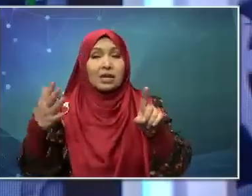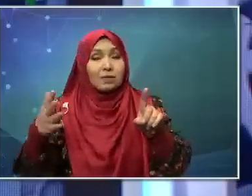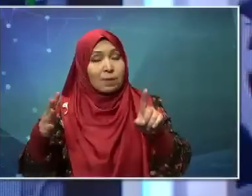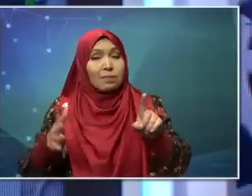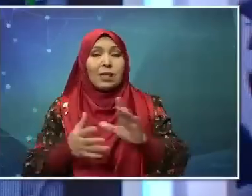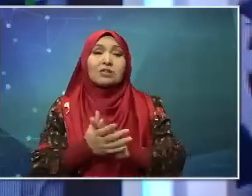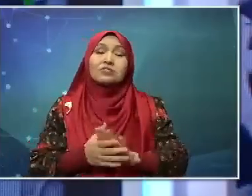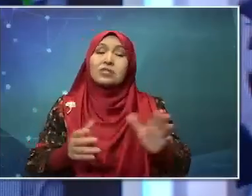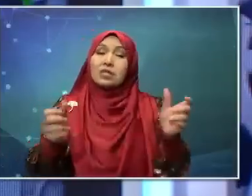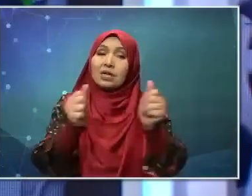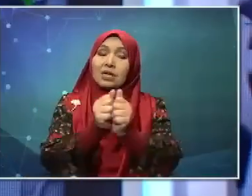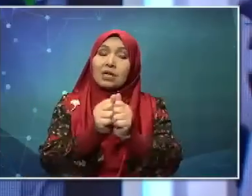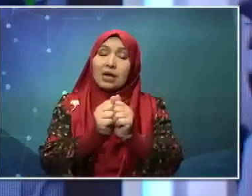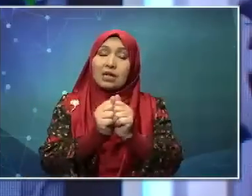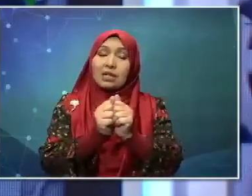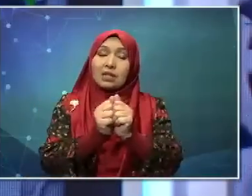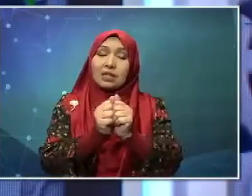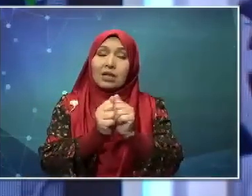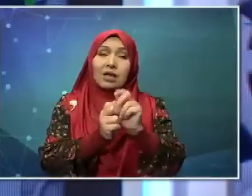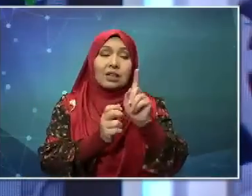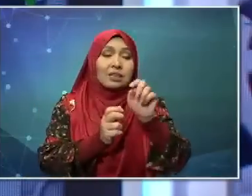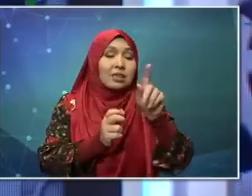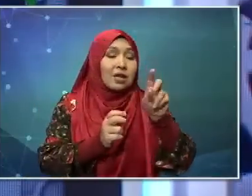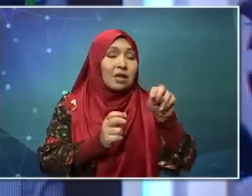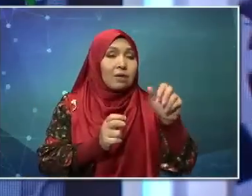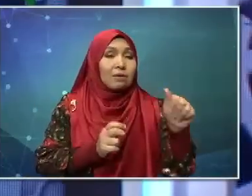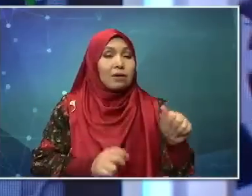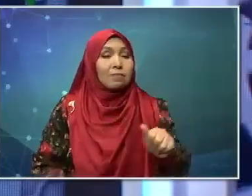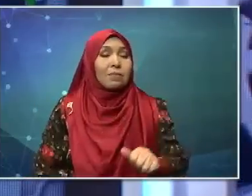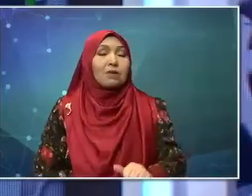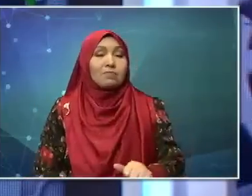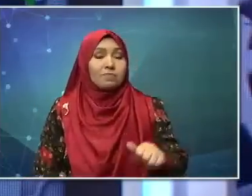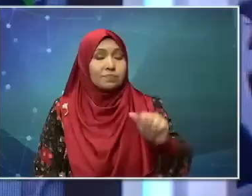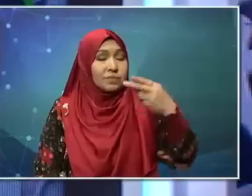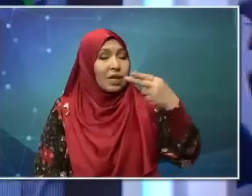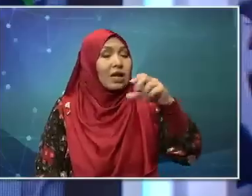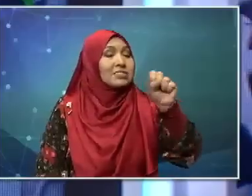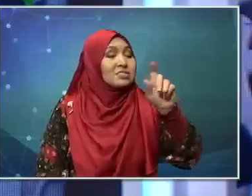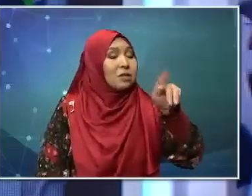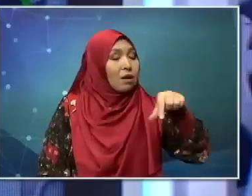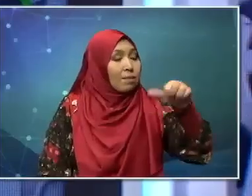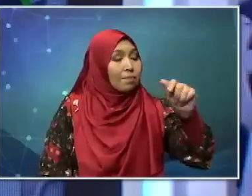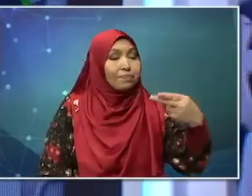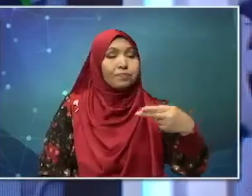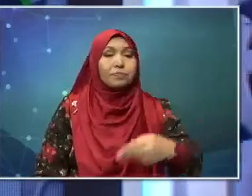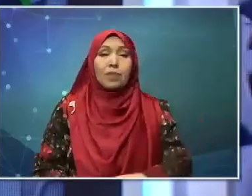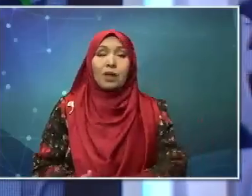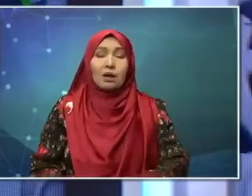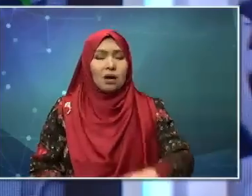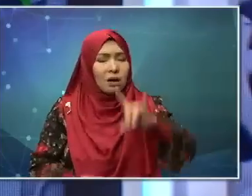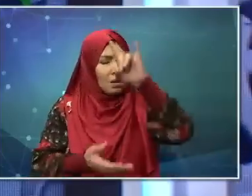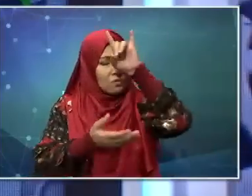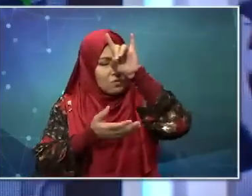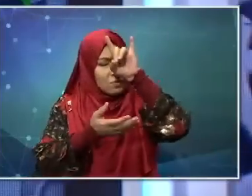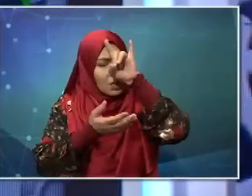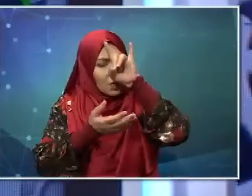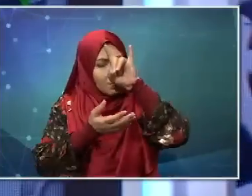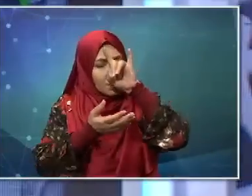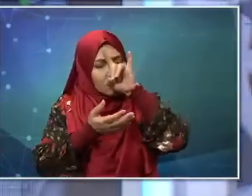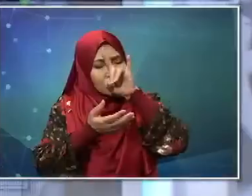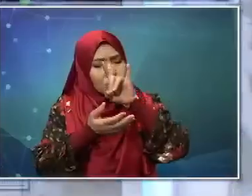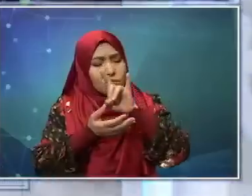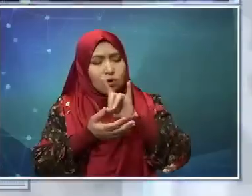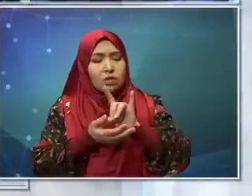dengan kita baca bacaan Murottal Nahawand salah Hai na'udzubillahi Min